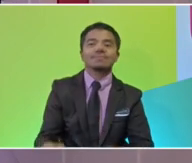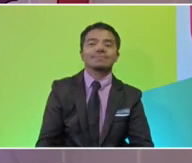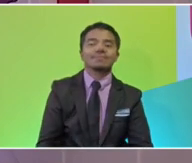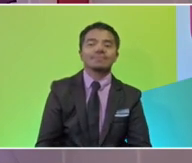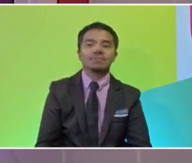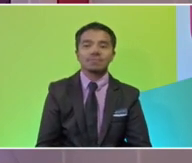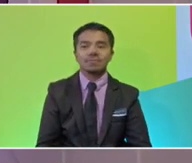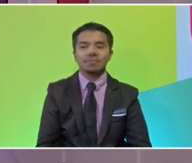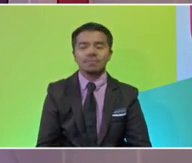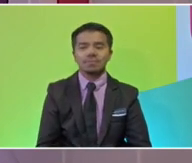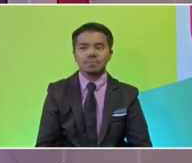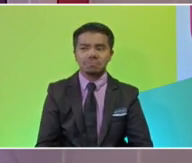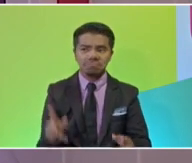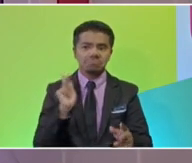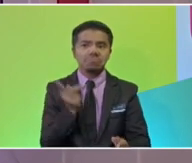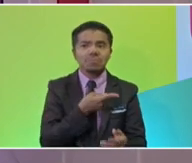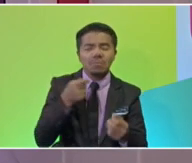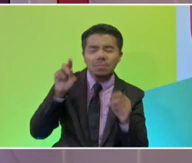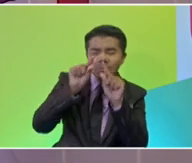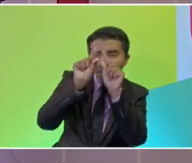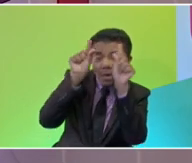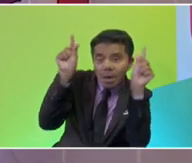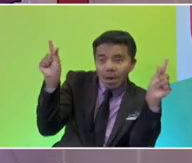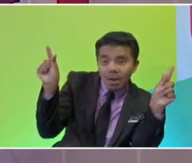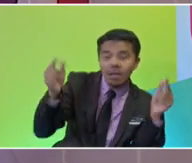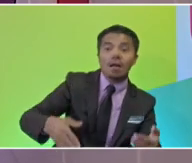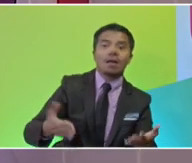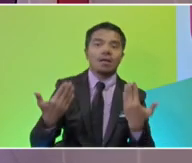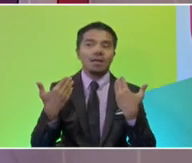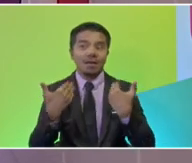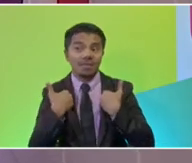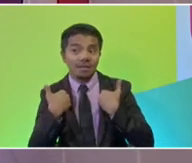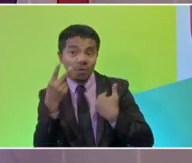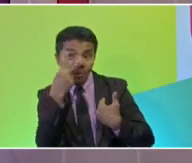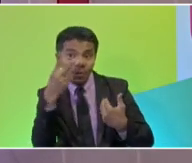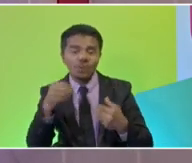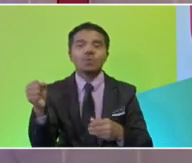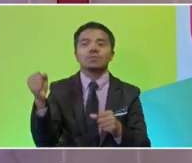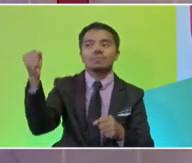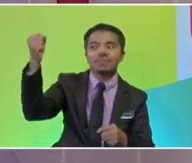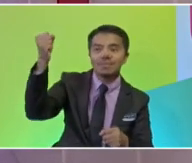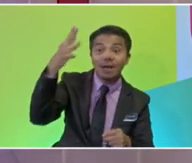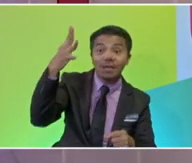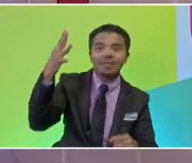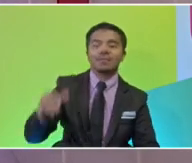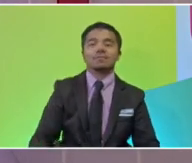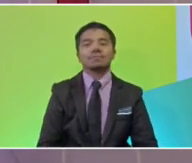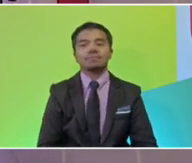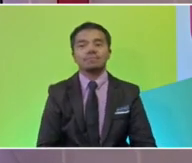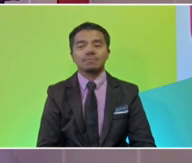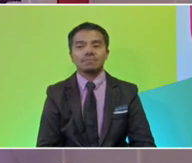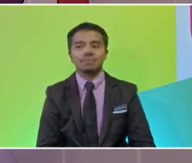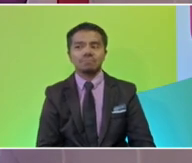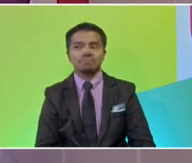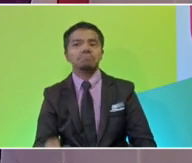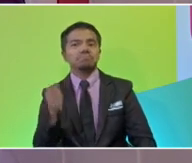ke sekeliling kita ini gelap kita akan dapat melihat cahaya dapat dihasilkan setelah saya